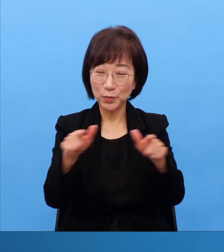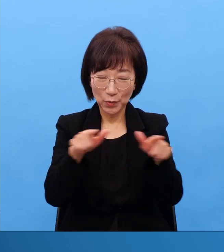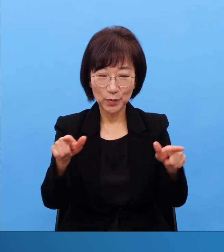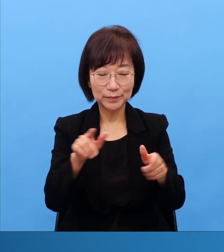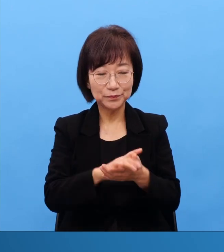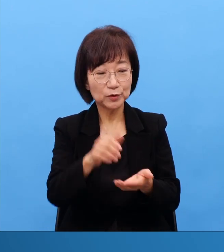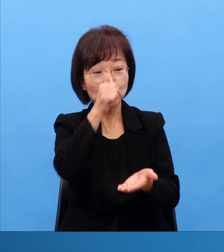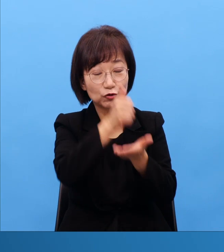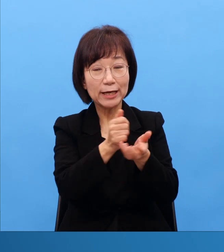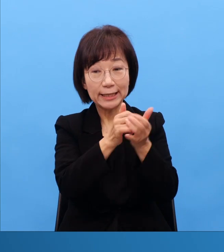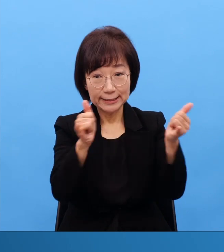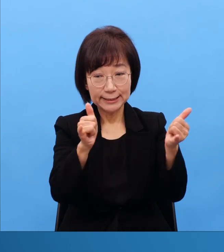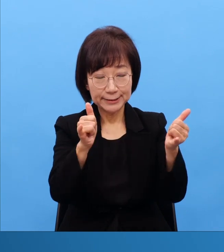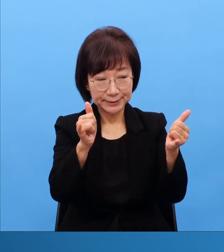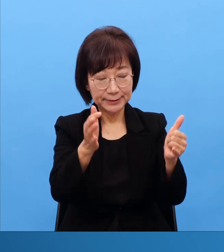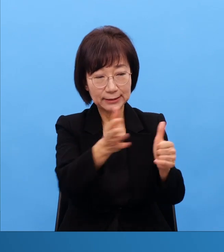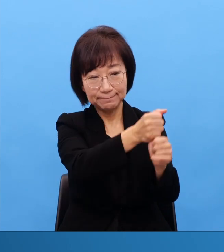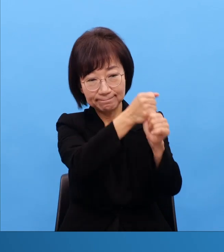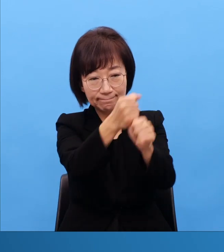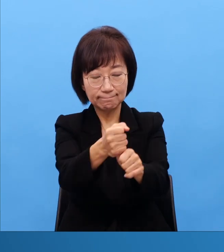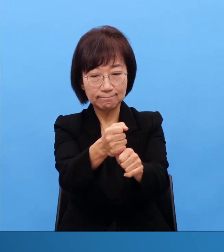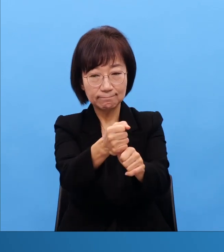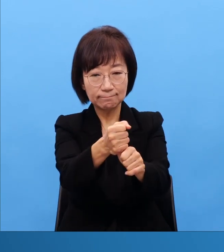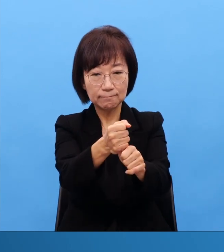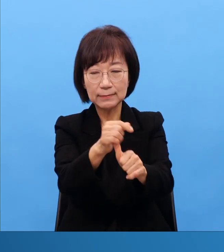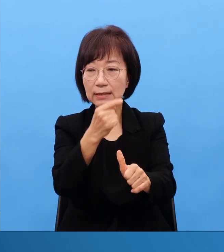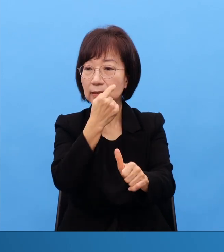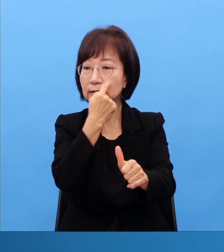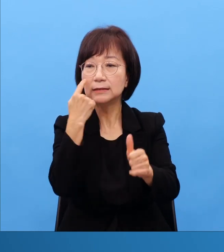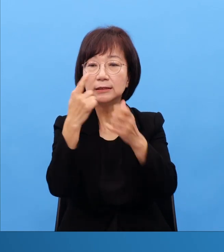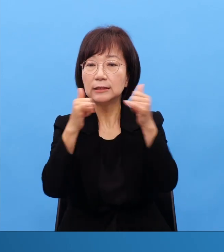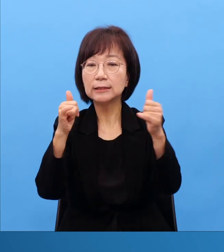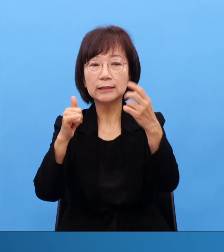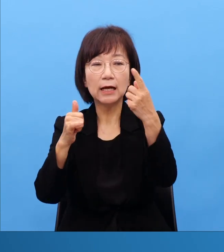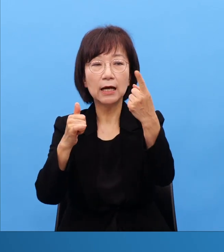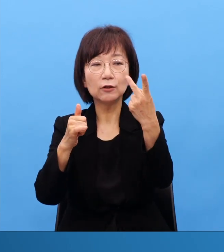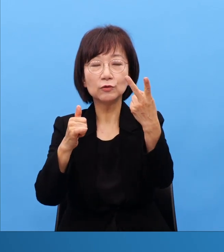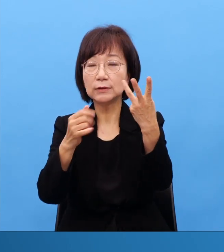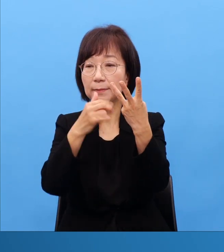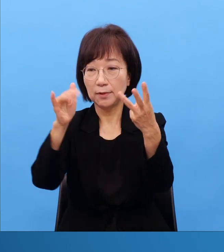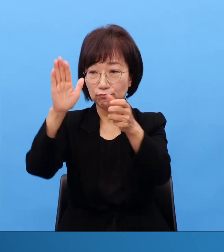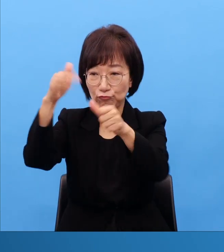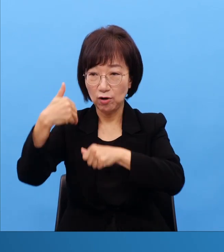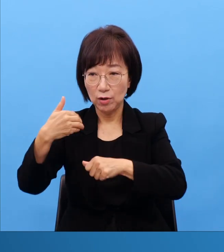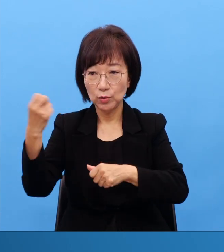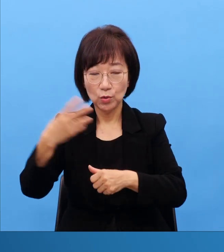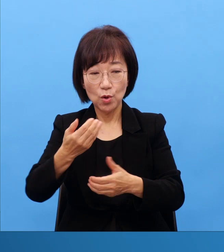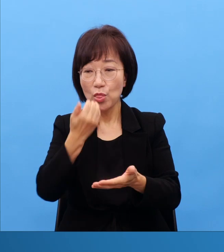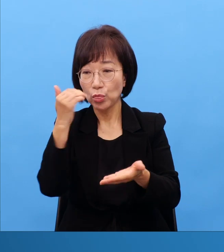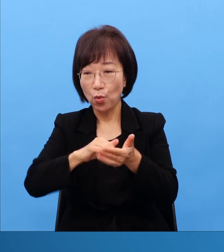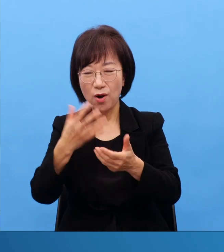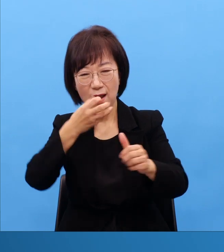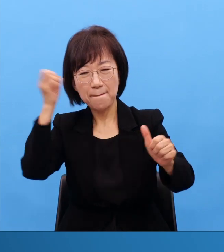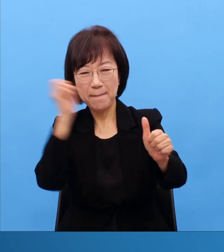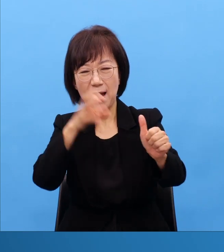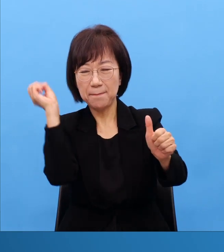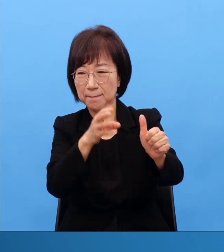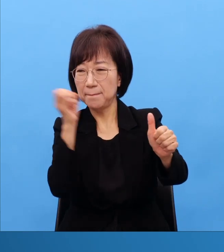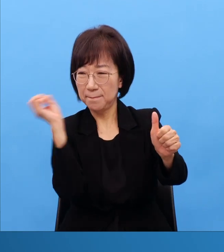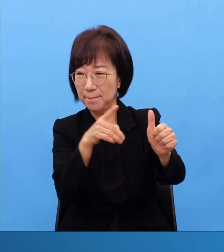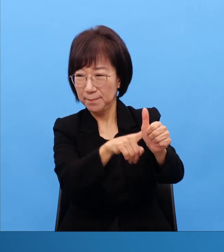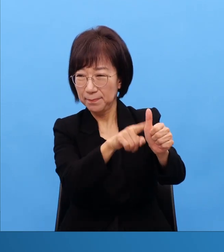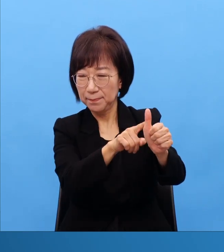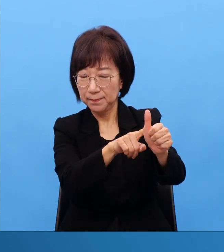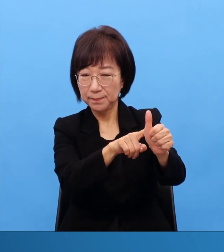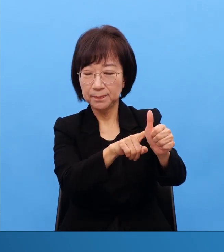have 그렇죠. committed some sort of crime, then you have a witness. The Jewish people would usually have a witness, and they would stone that individual to death. 단